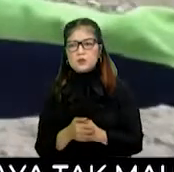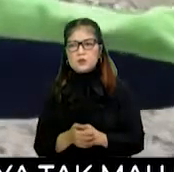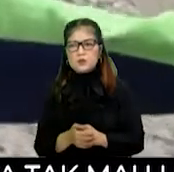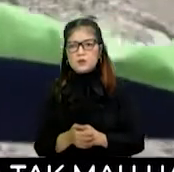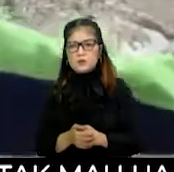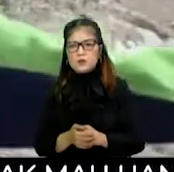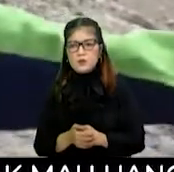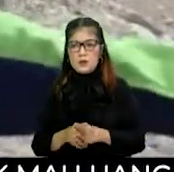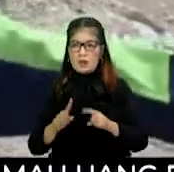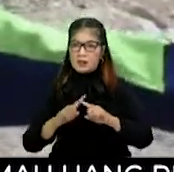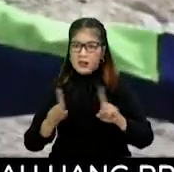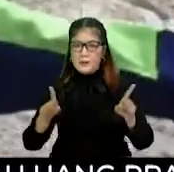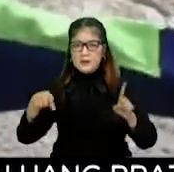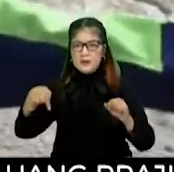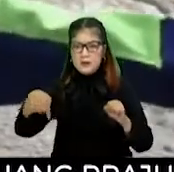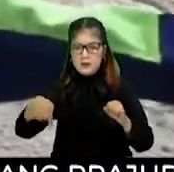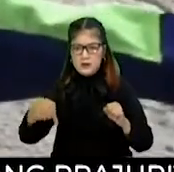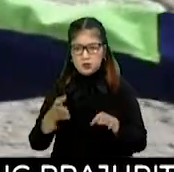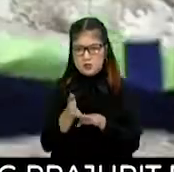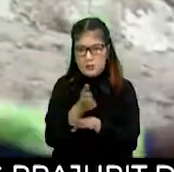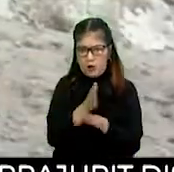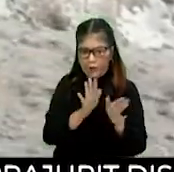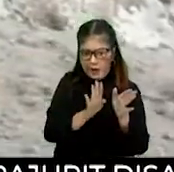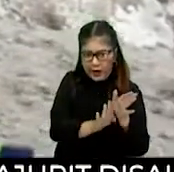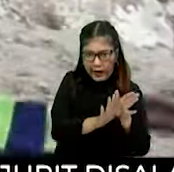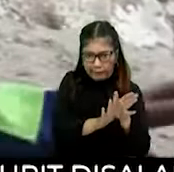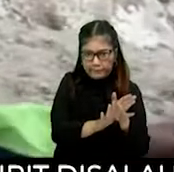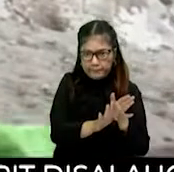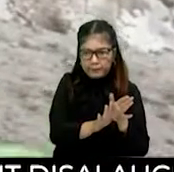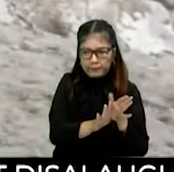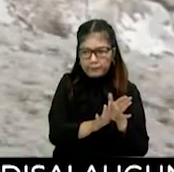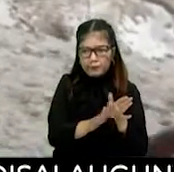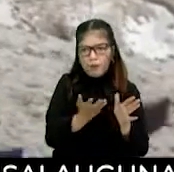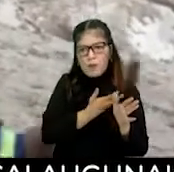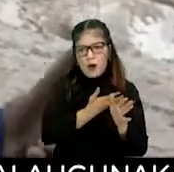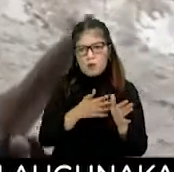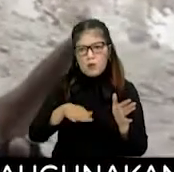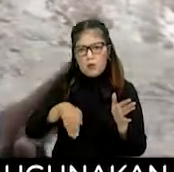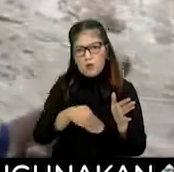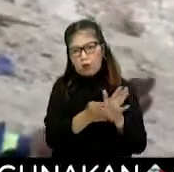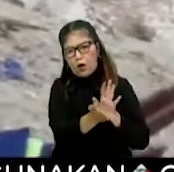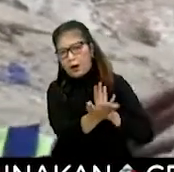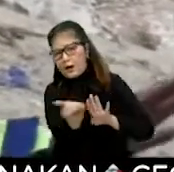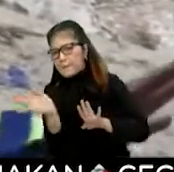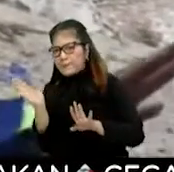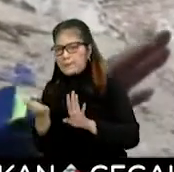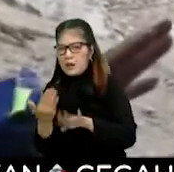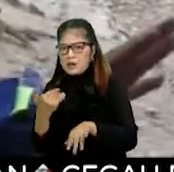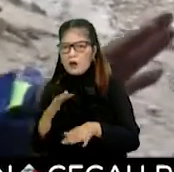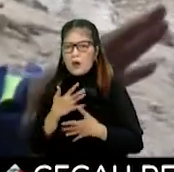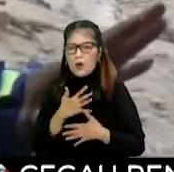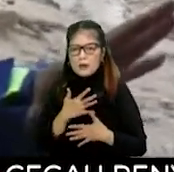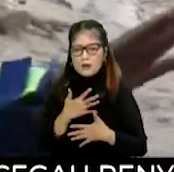Namun dianya cepat ngerem dan memutar alak ke kanan. Namun mungkin panik juga,